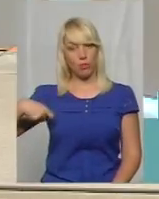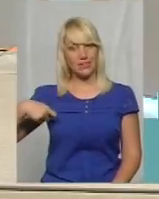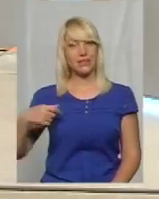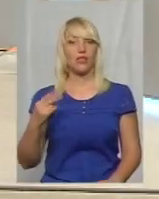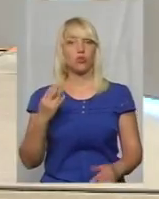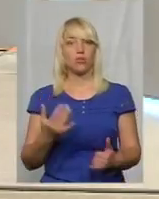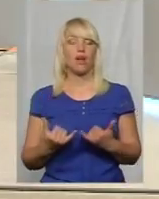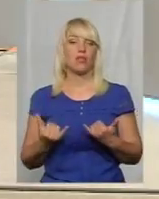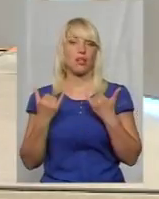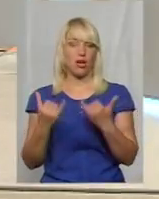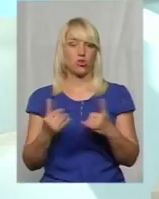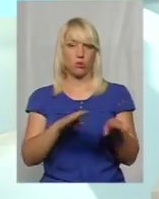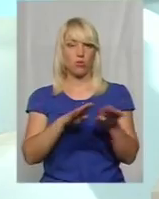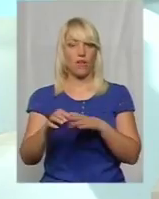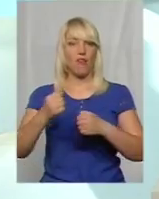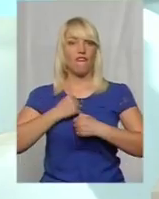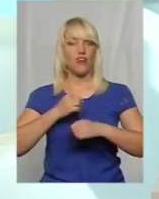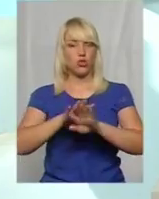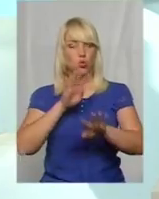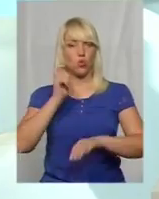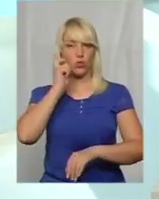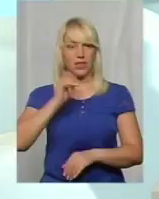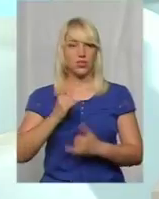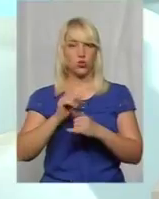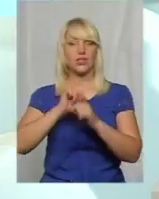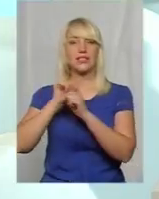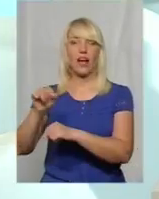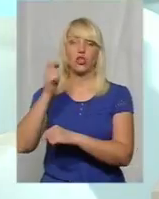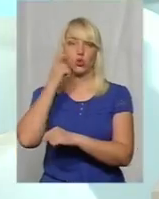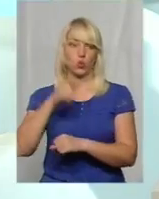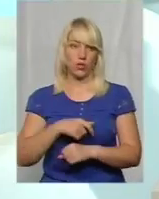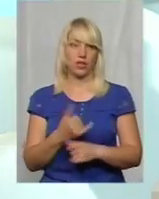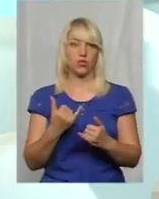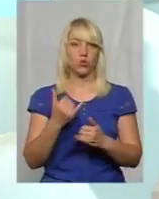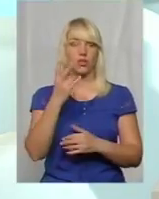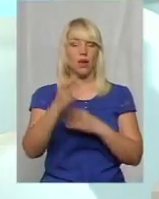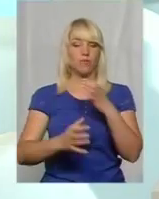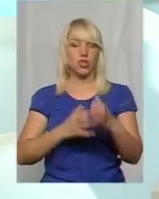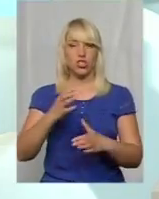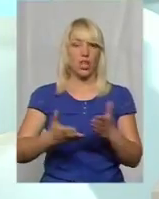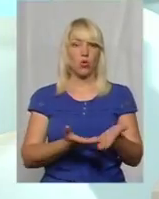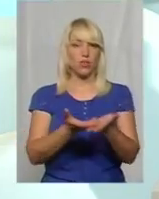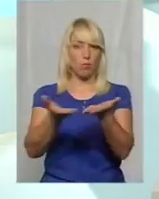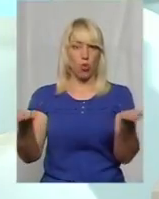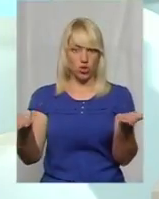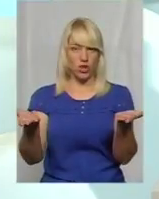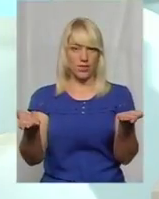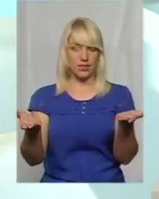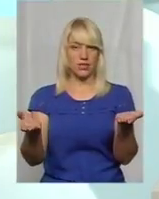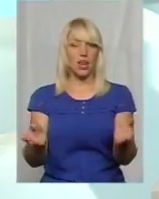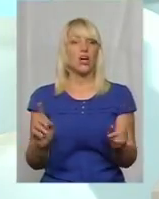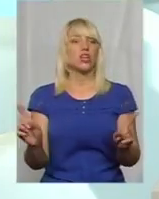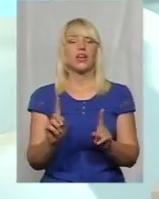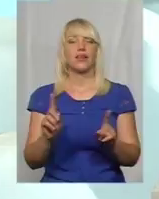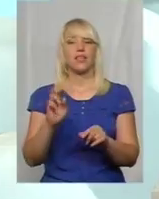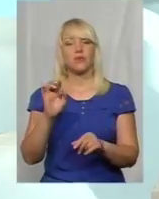рівні військо українське, сьогодні захист України, сьогодні на міжнародній площадці. Скажіть, будь ласка, який